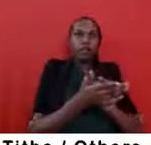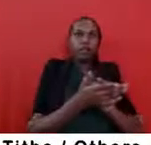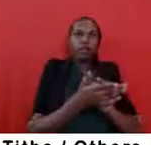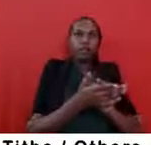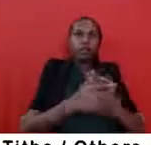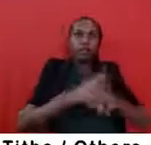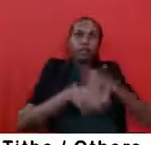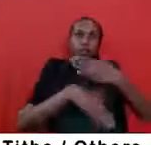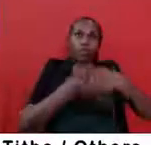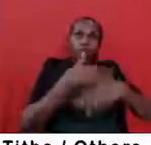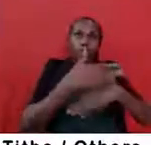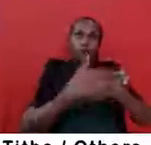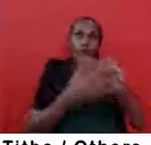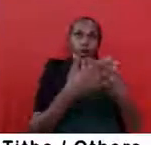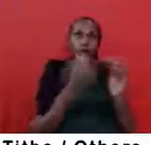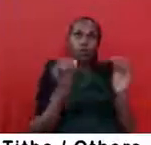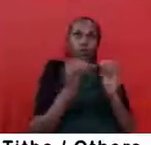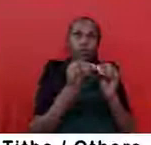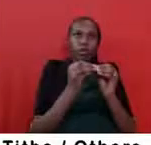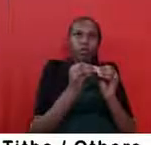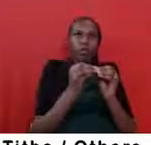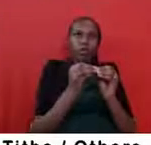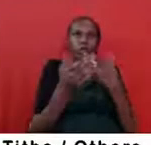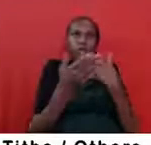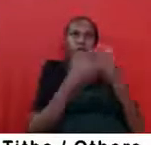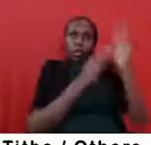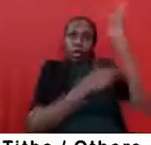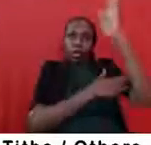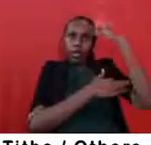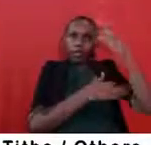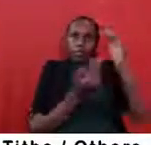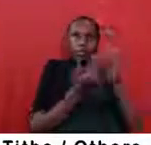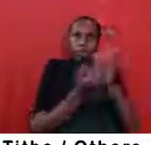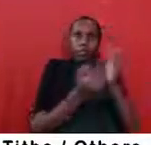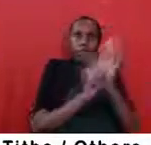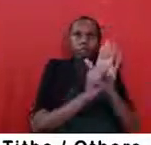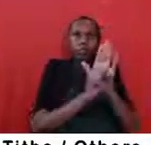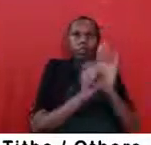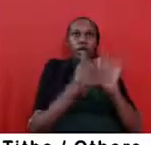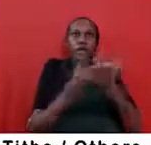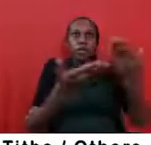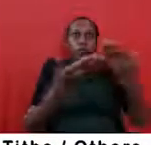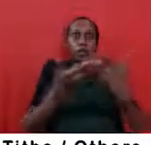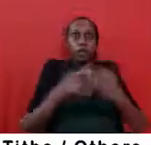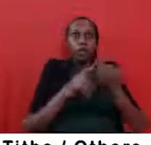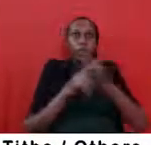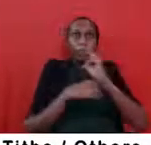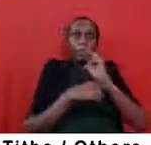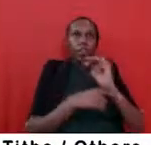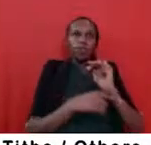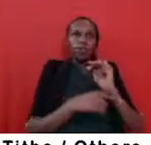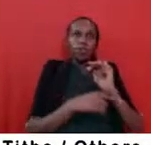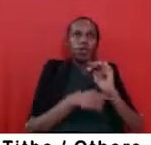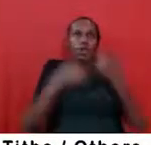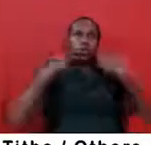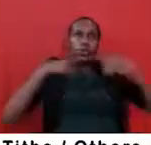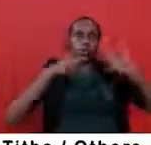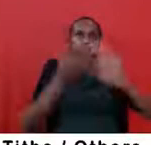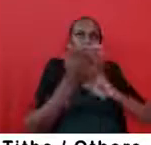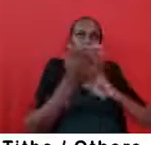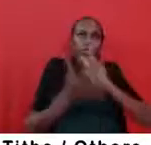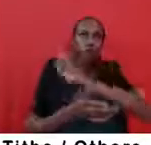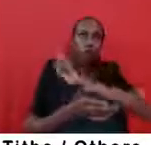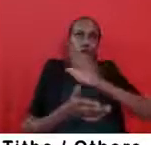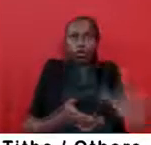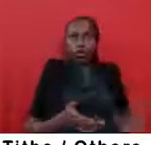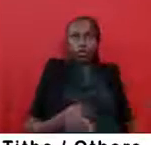imetupasa kutenda hivi tunapokutana kumshukuru kwa fadhili nyingi tulizopokea kwake, kutangaza sifa